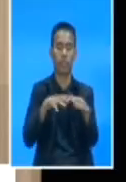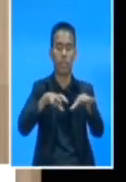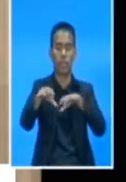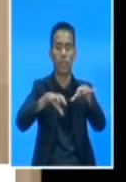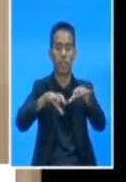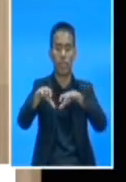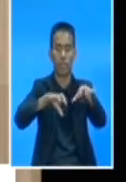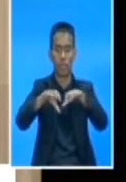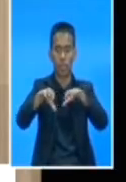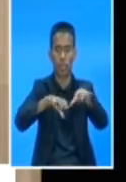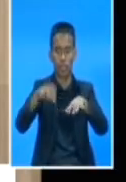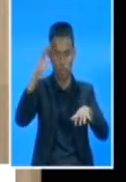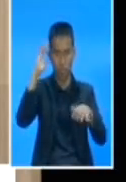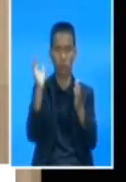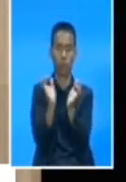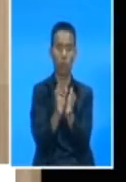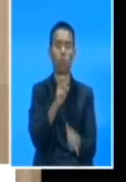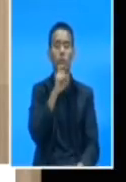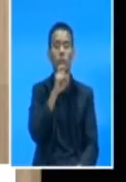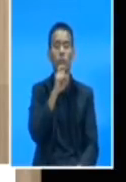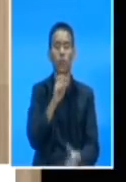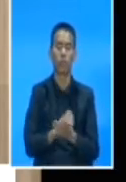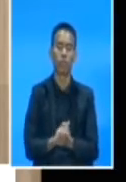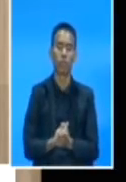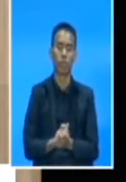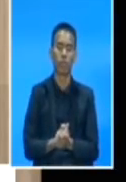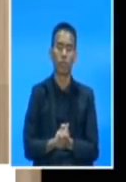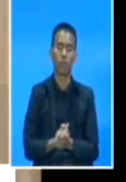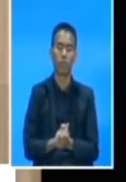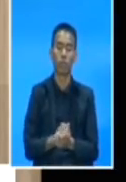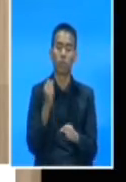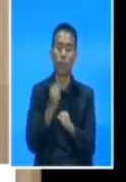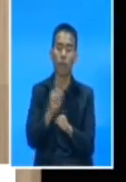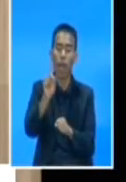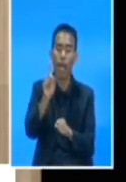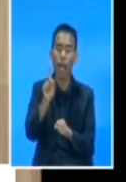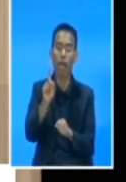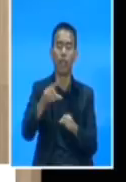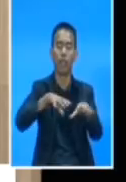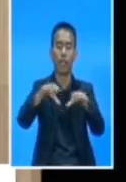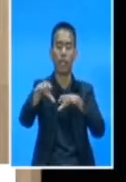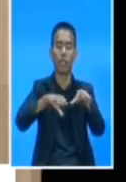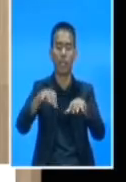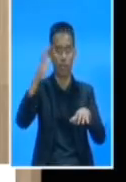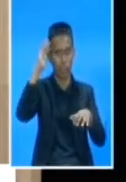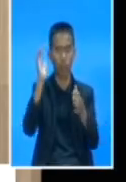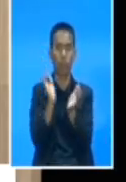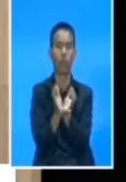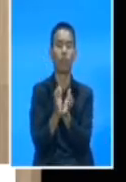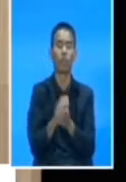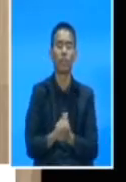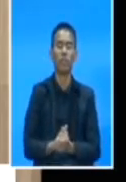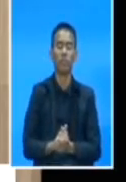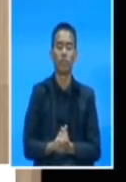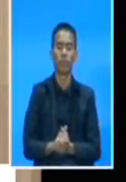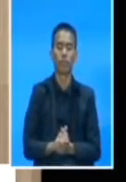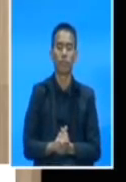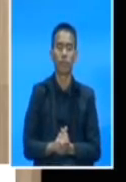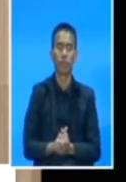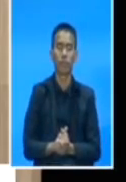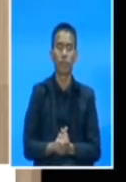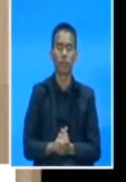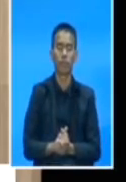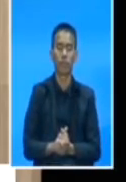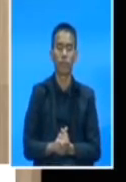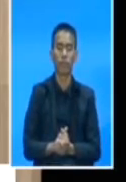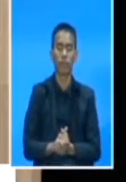ฏิรูปตำรวจครับไม่ทราบไปถึงไหนแล้วครับวนหรือยังครับเอาของสปท